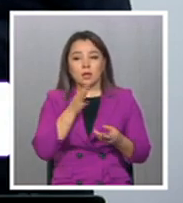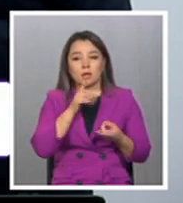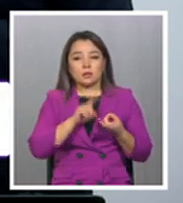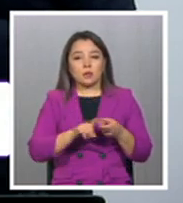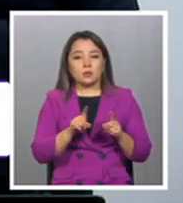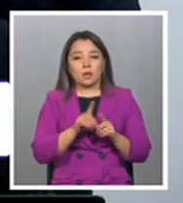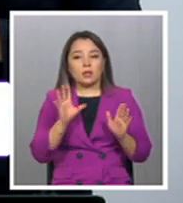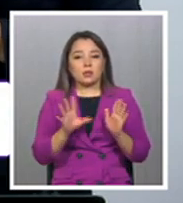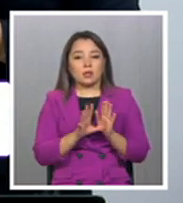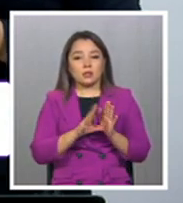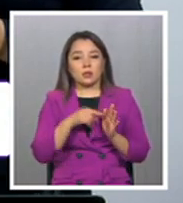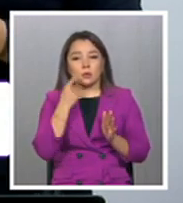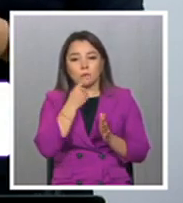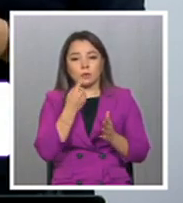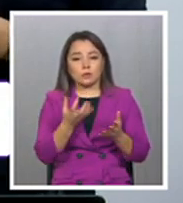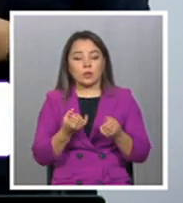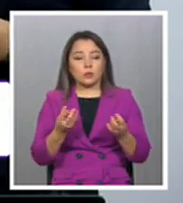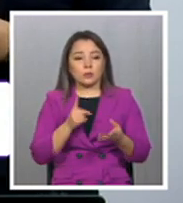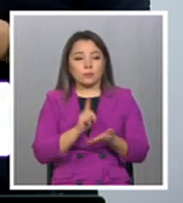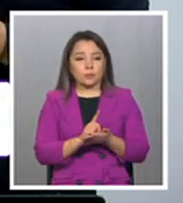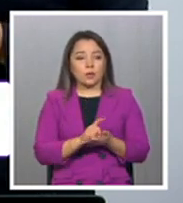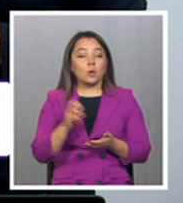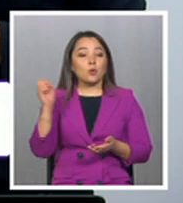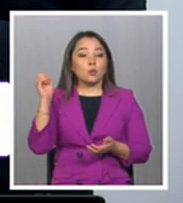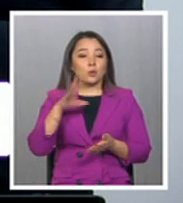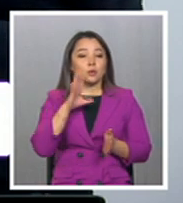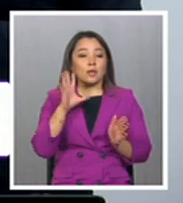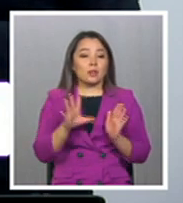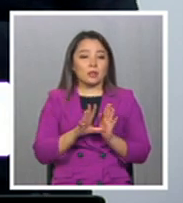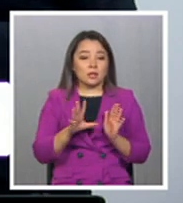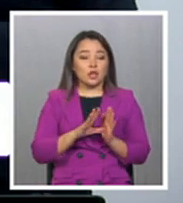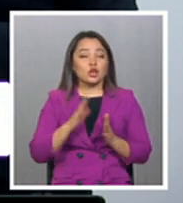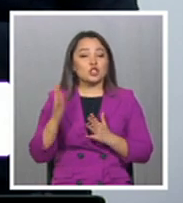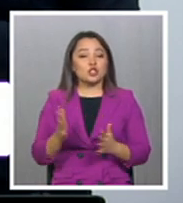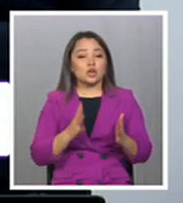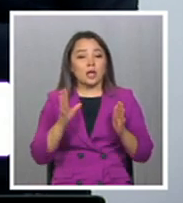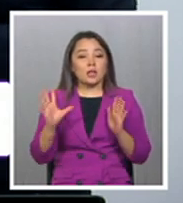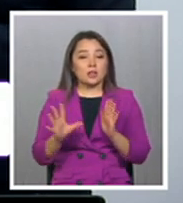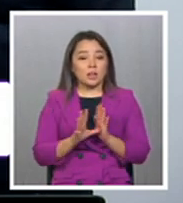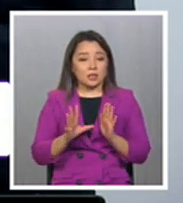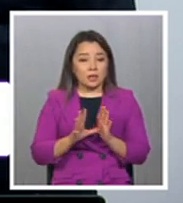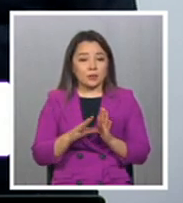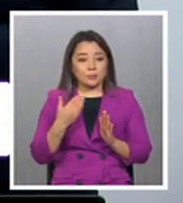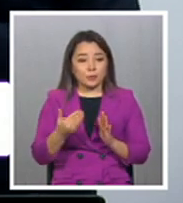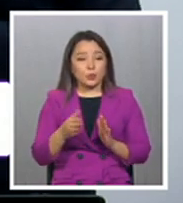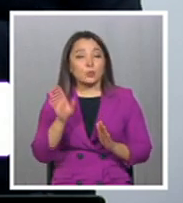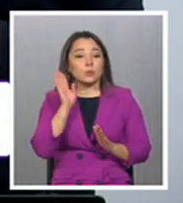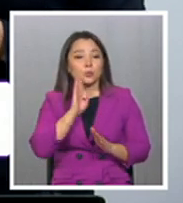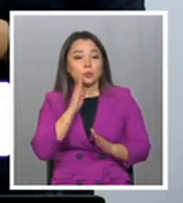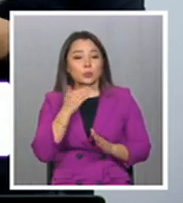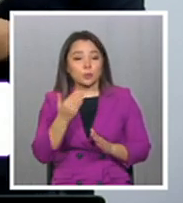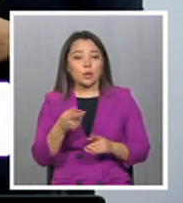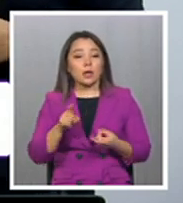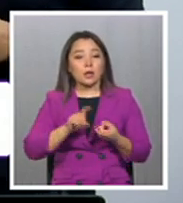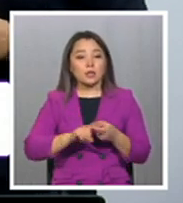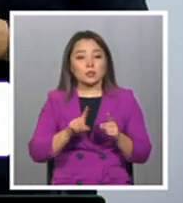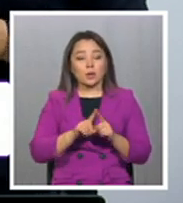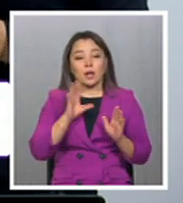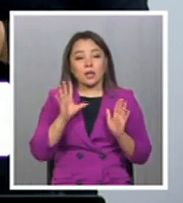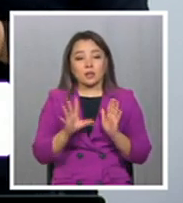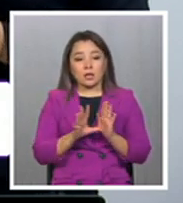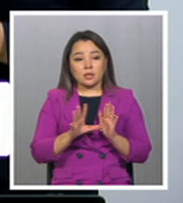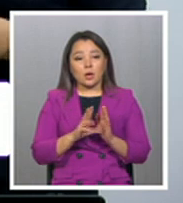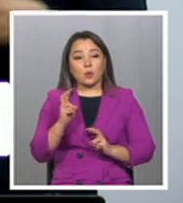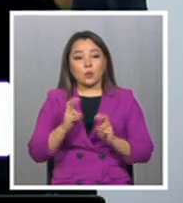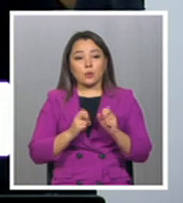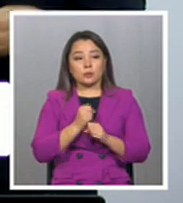энергия көздерін алу, ол күн энергиясы, жел энергиясы және су арқылы энергия